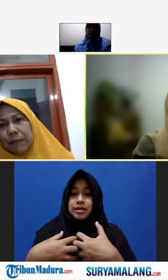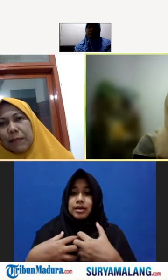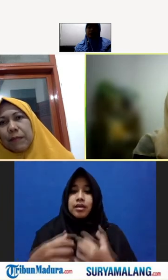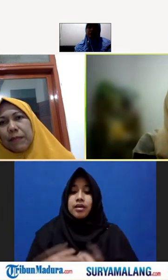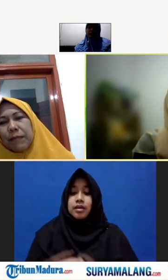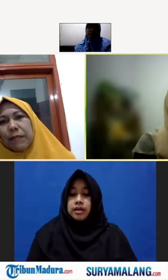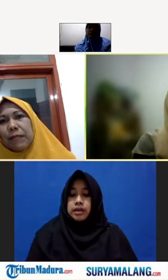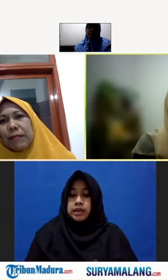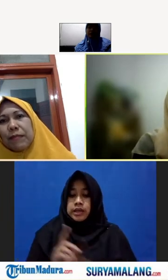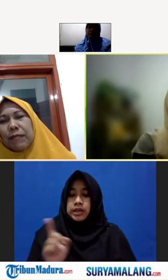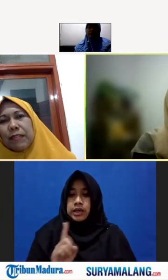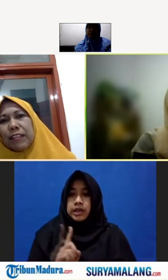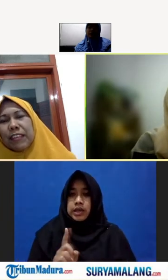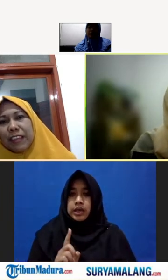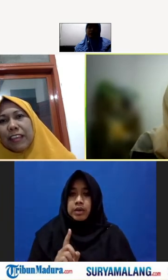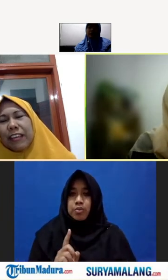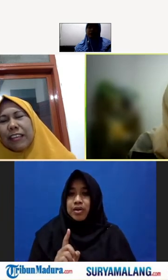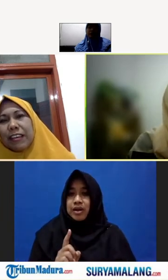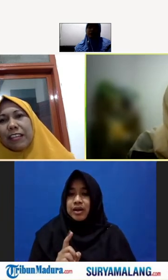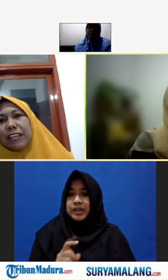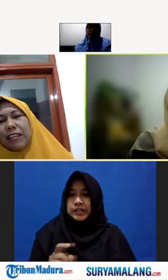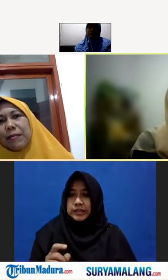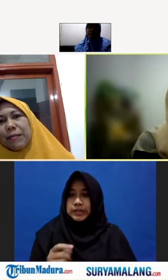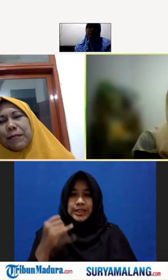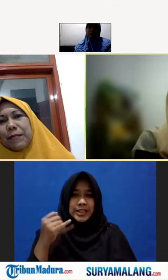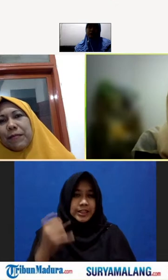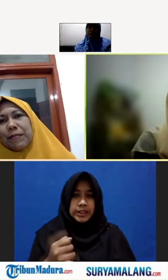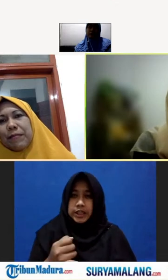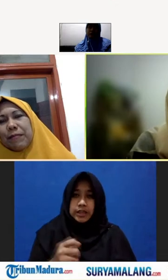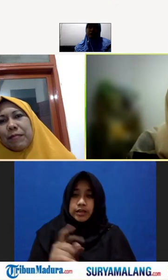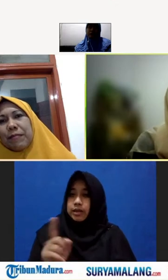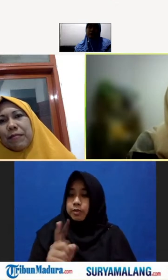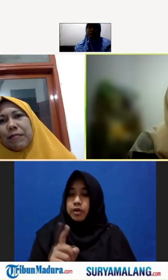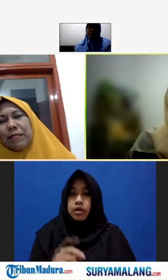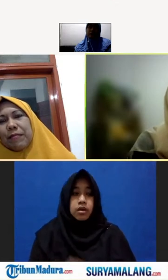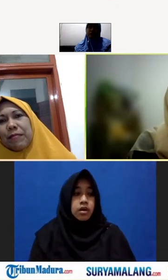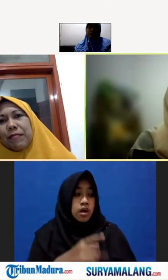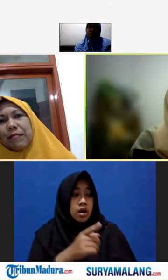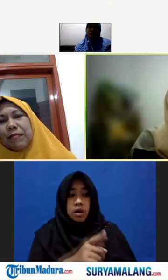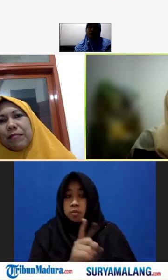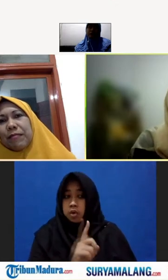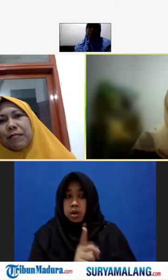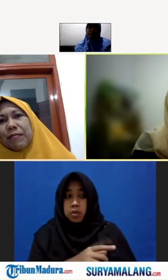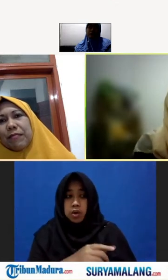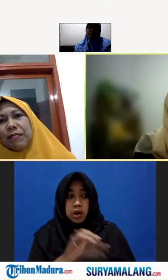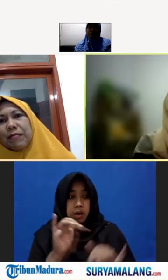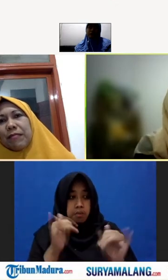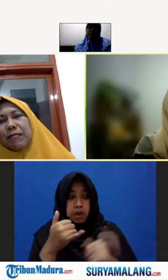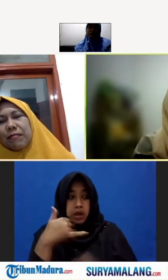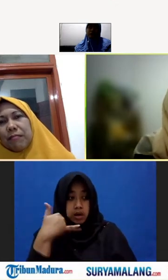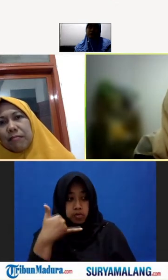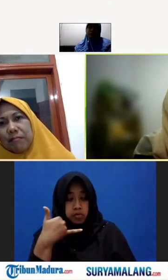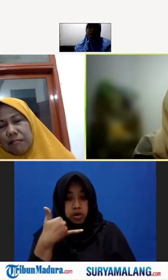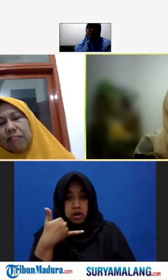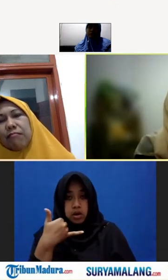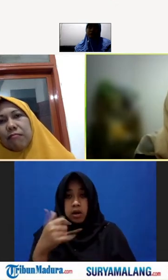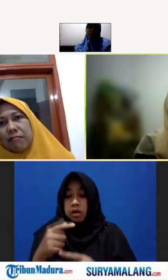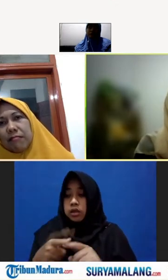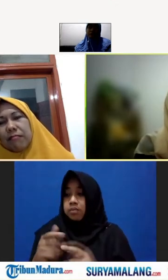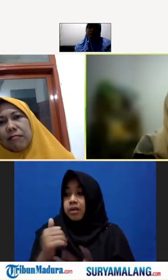nggak boleh keji-keji banget ya maksudnya gini ya, ya. Kamu nggak boleh main handphone tapi nggak dikasih aplikasi lain nah